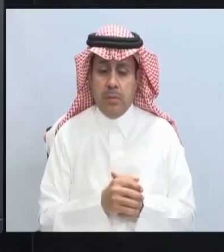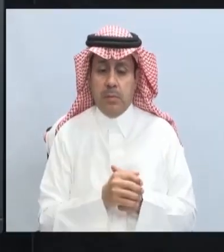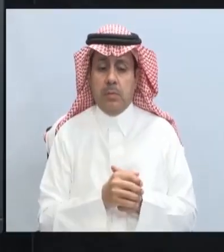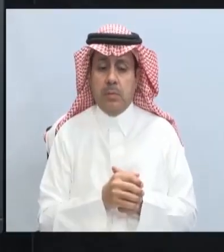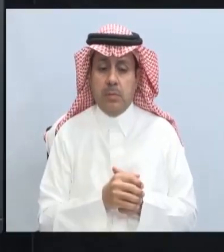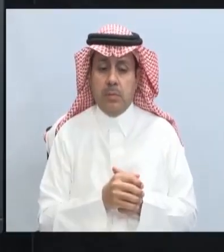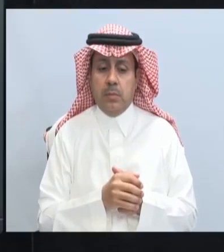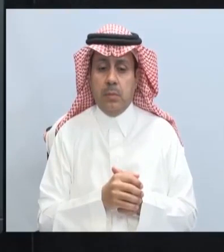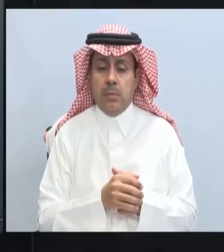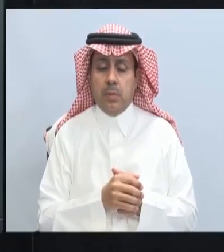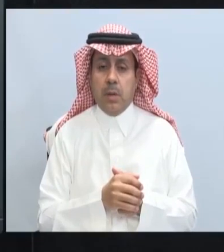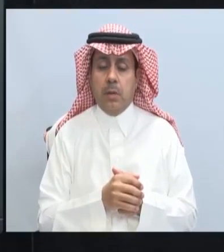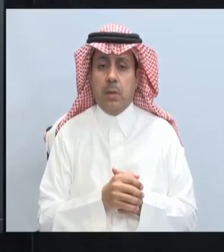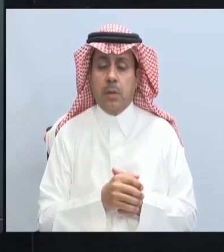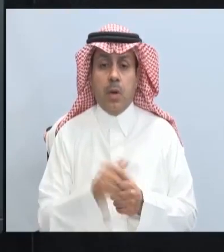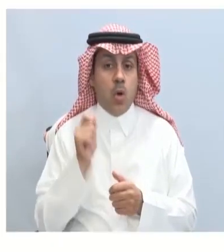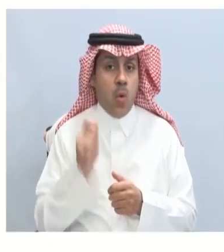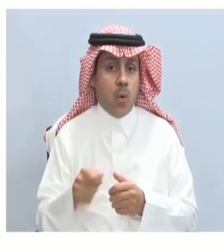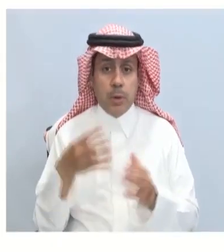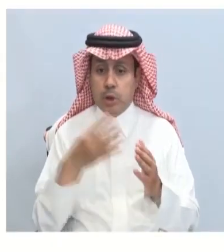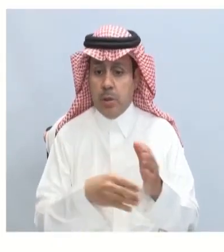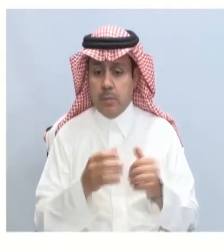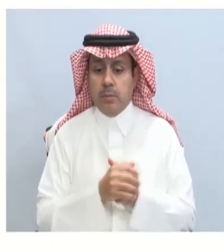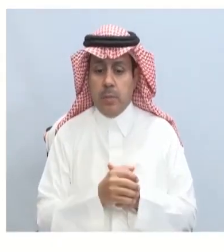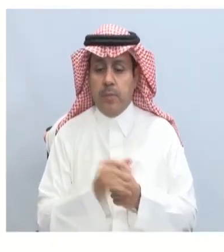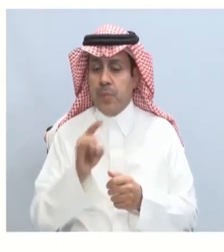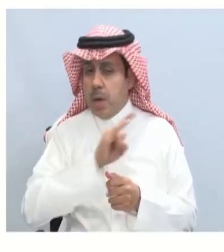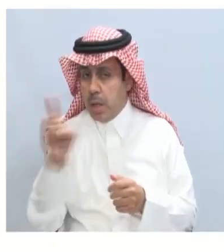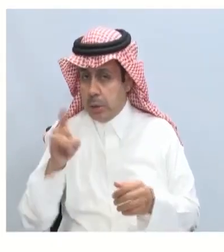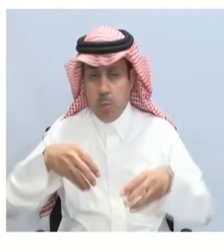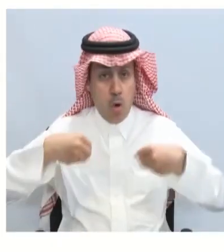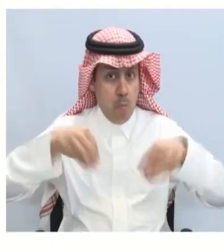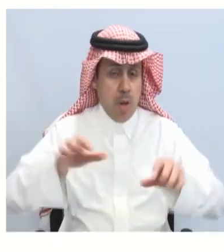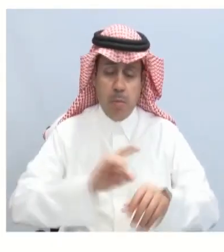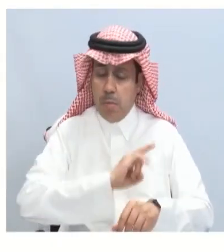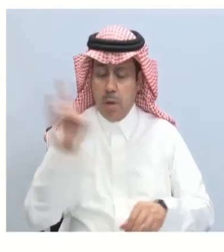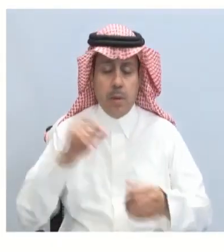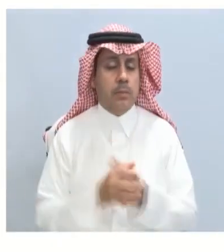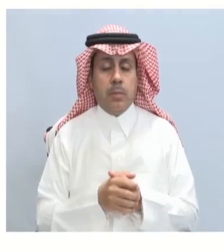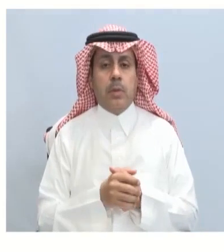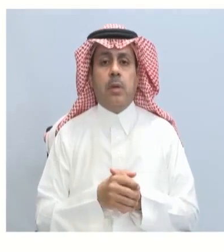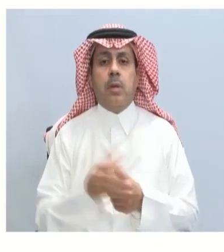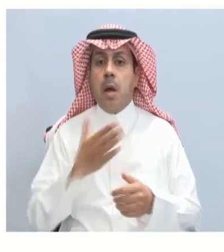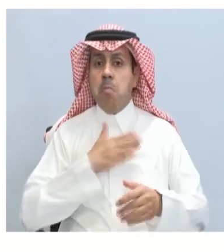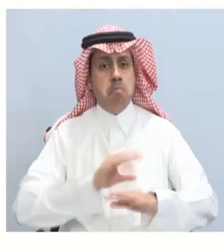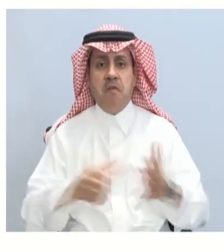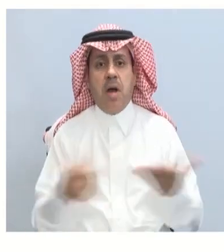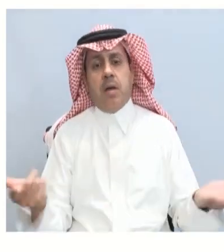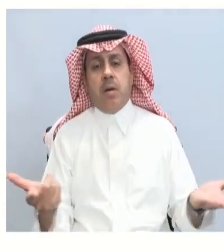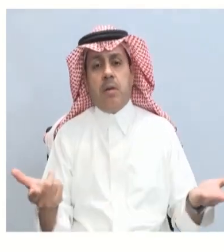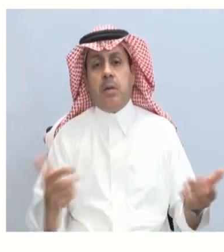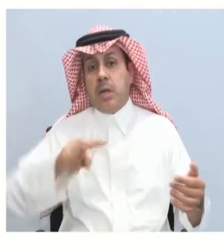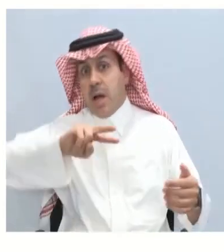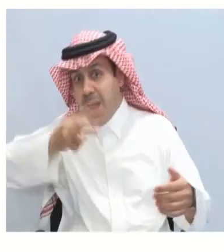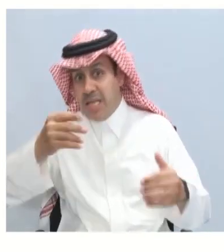مالي بغير اذنه ما الحكم الشرعي نعم احسنتم لا يتم البيع لماذا لانه خالف